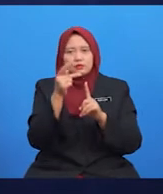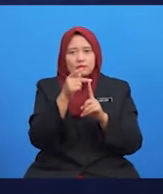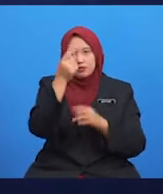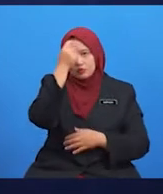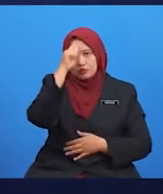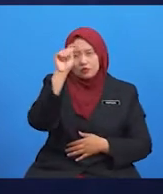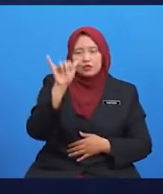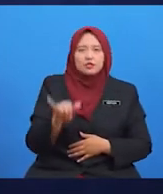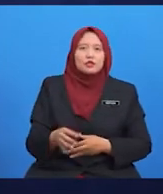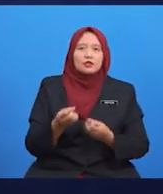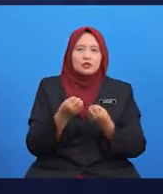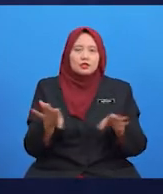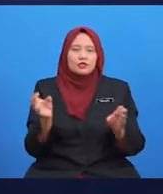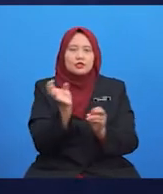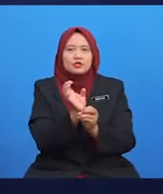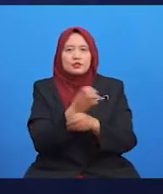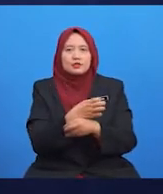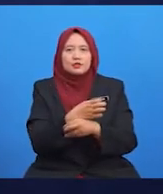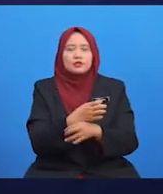telah menciptakan kita.